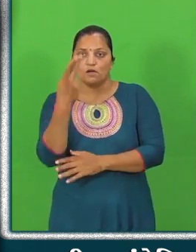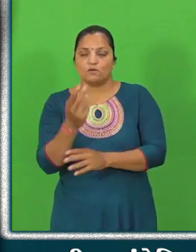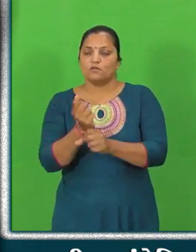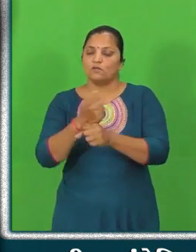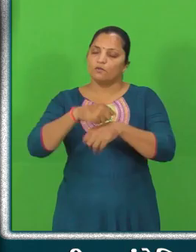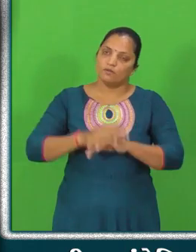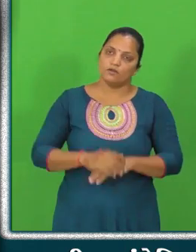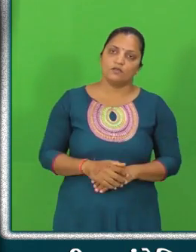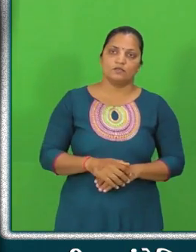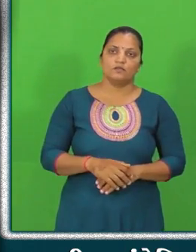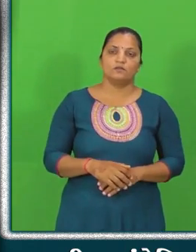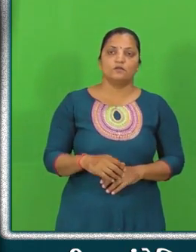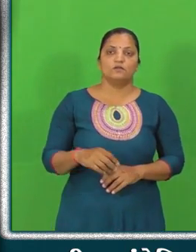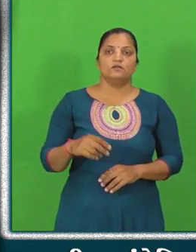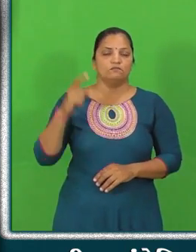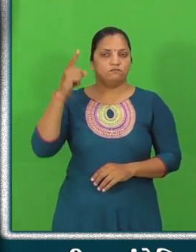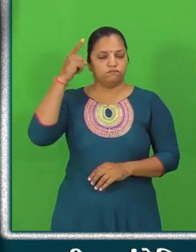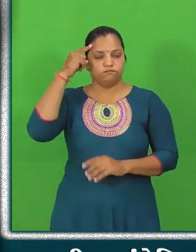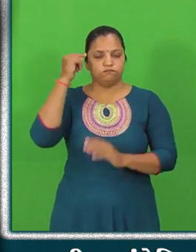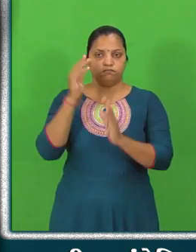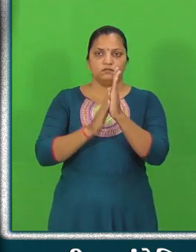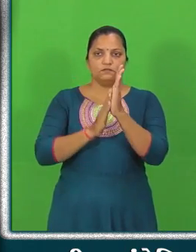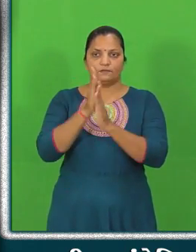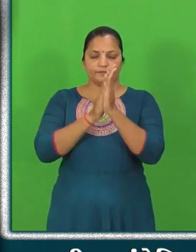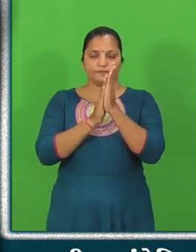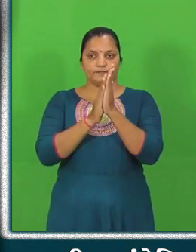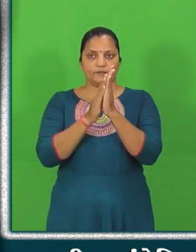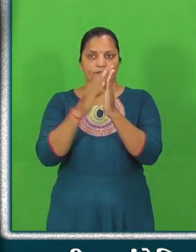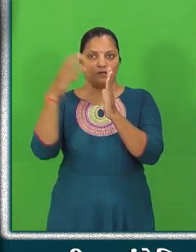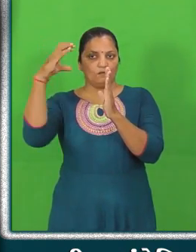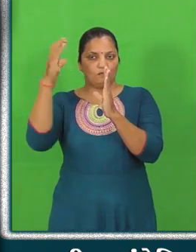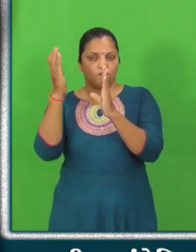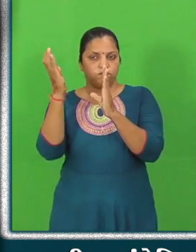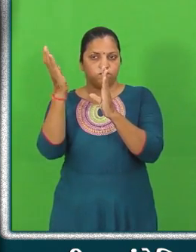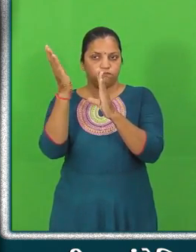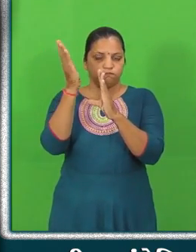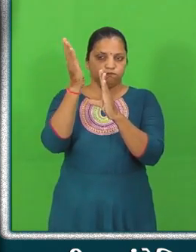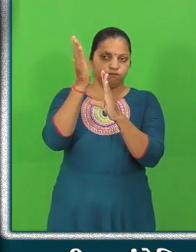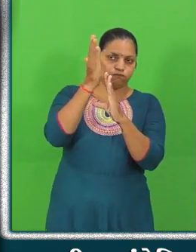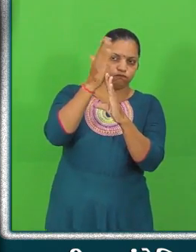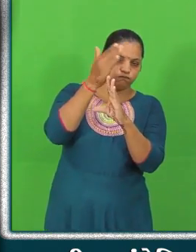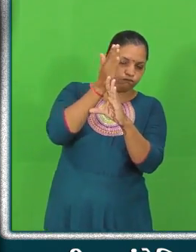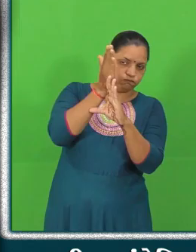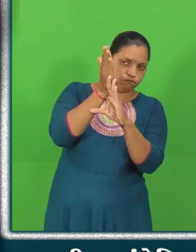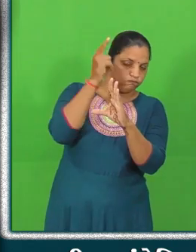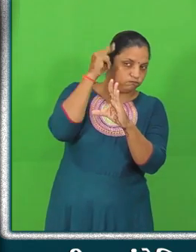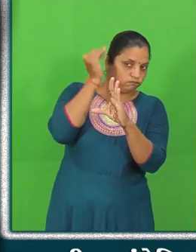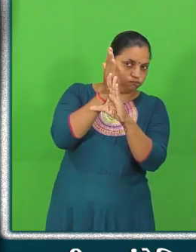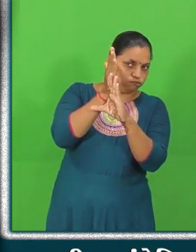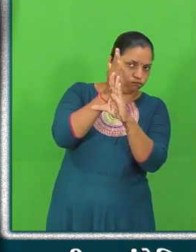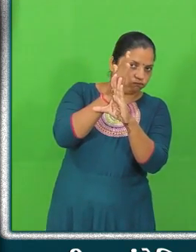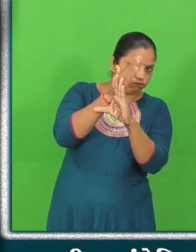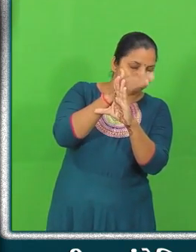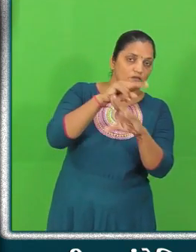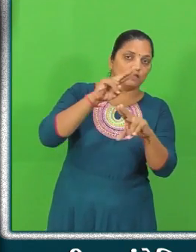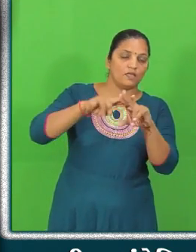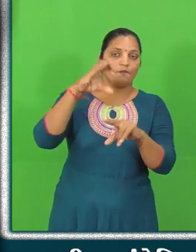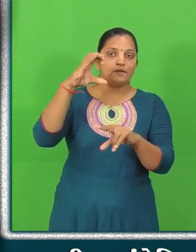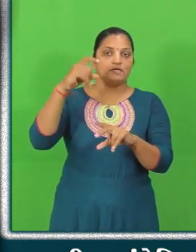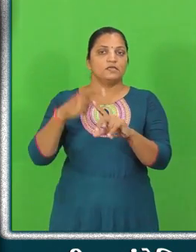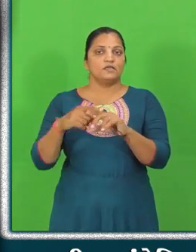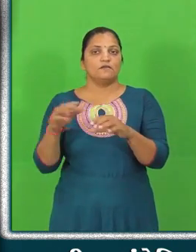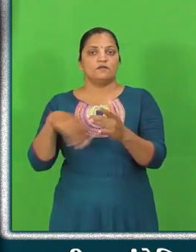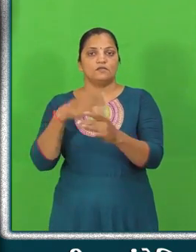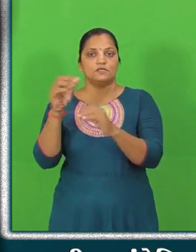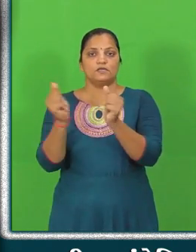આકૃતિઓ. આપણે પ્રતિબિંબ ક્યાં મળ્યું? કે પ્રતિબિંબનું સ્થાન એફ અને સી ની વચ્ચે મળ્યું, બિલકુલ આપણે નોંધ કરી.